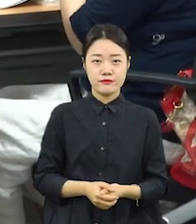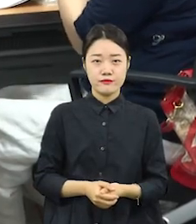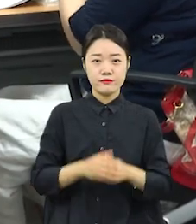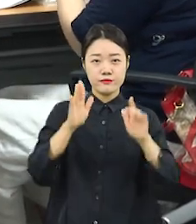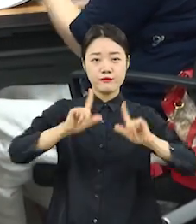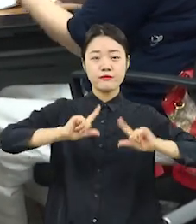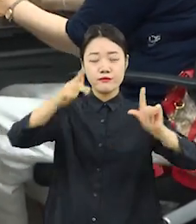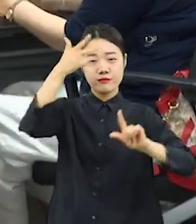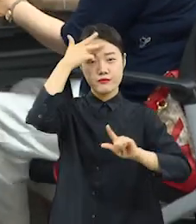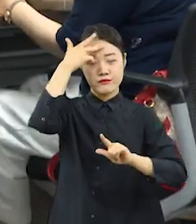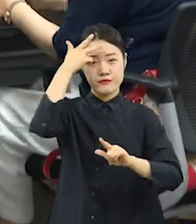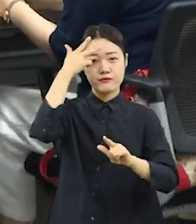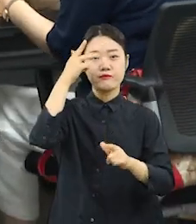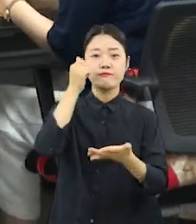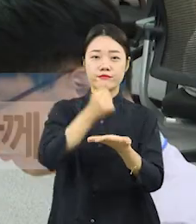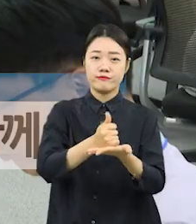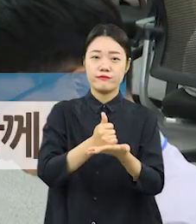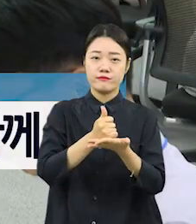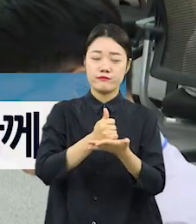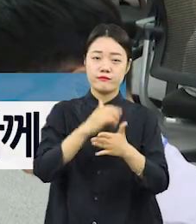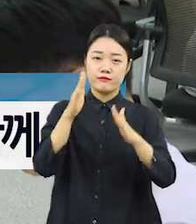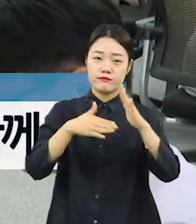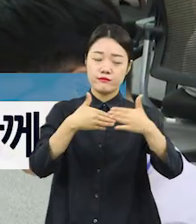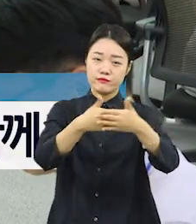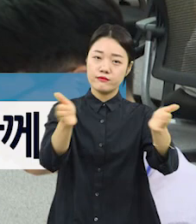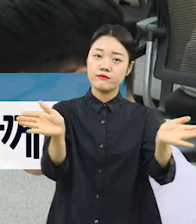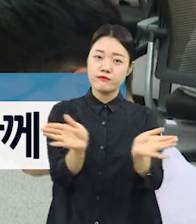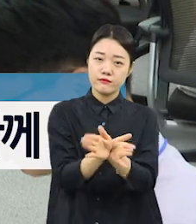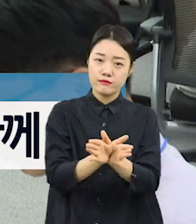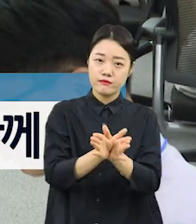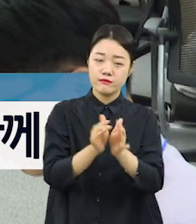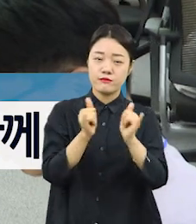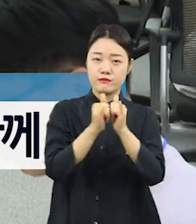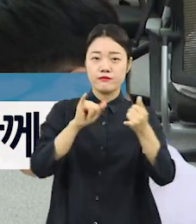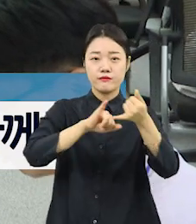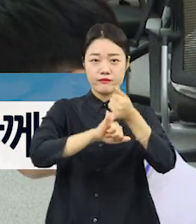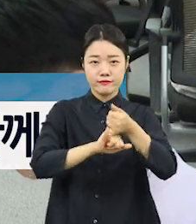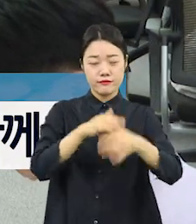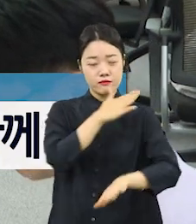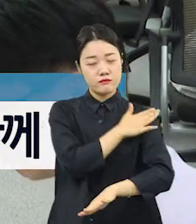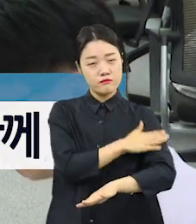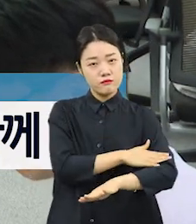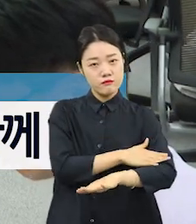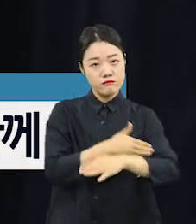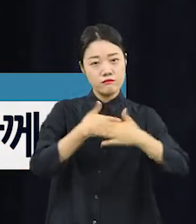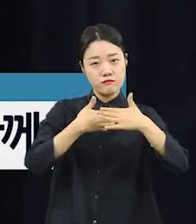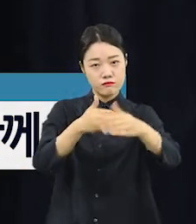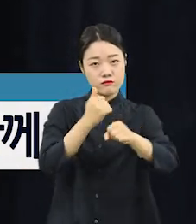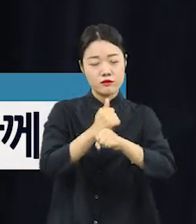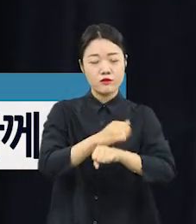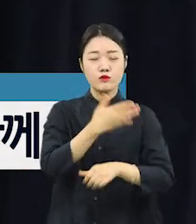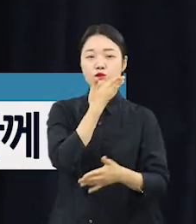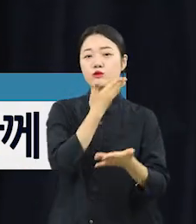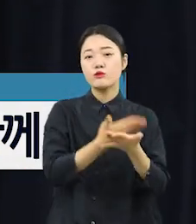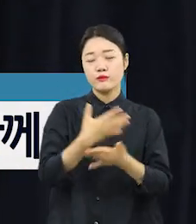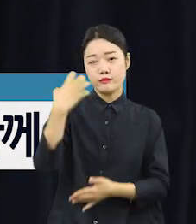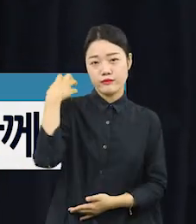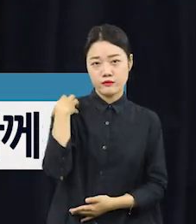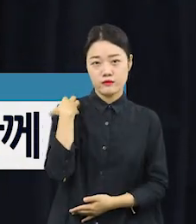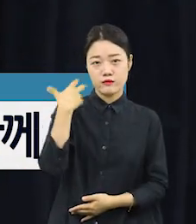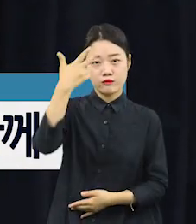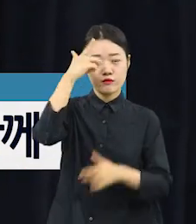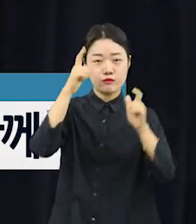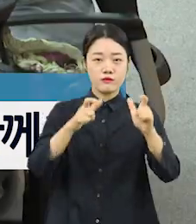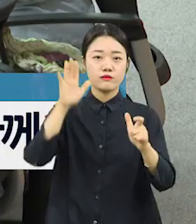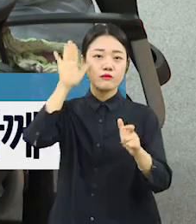이날 차준택 부평구청장은 주민공약평가단은 주민과의 약속이 충실히 이행되는 데 중요한 역할을 하며